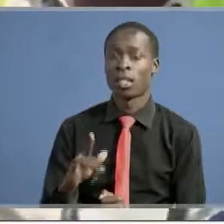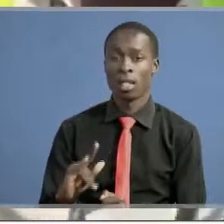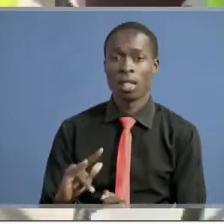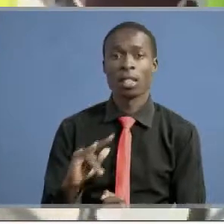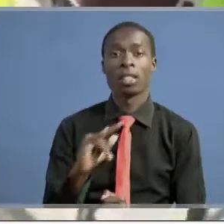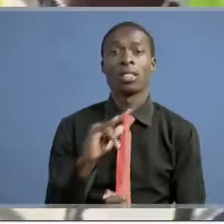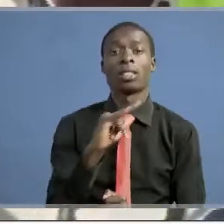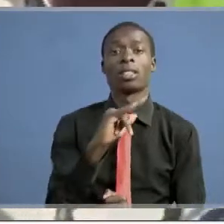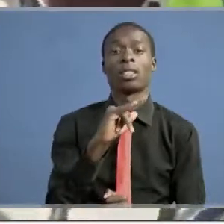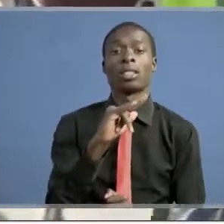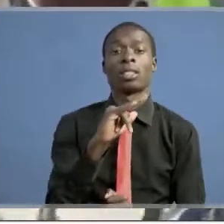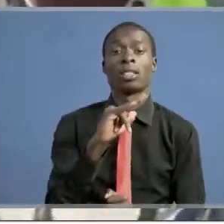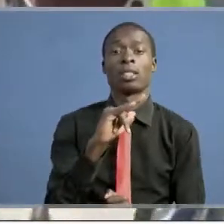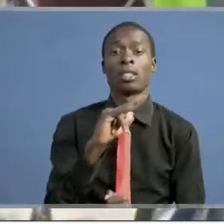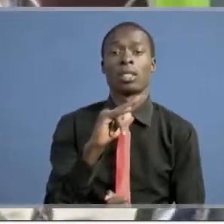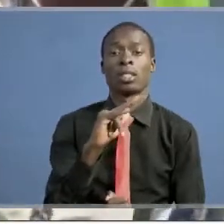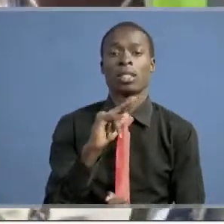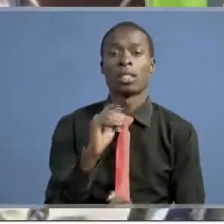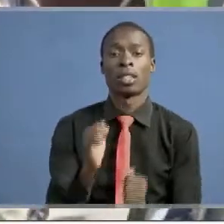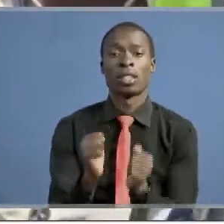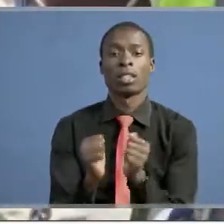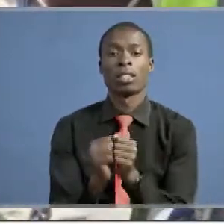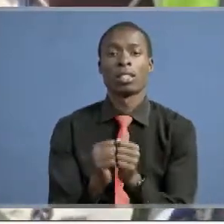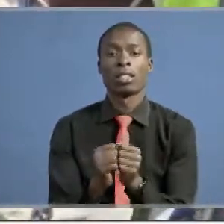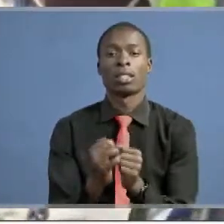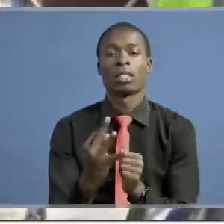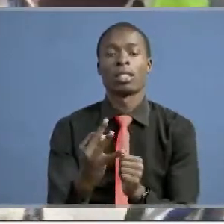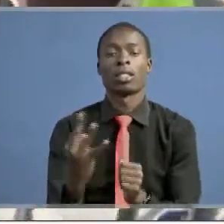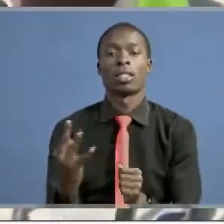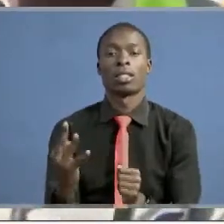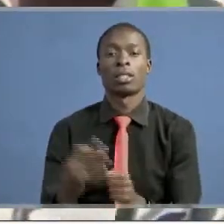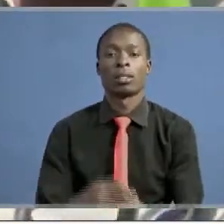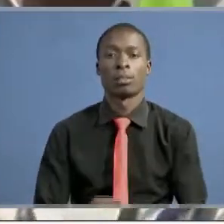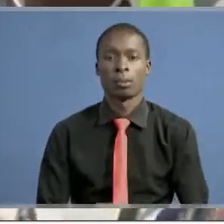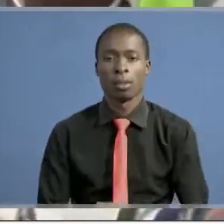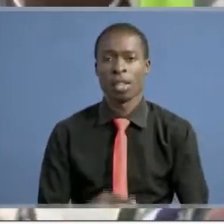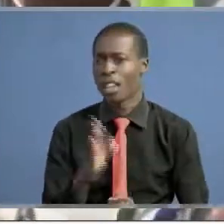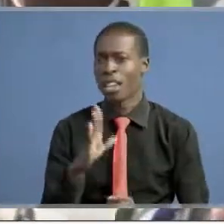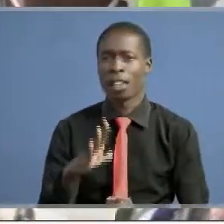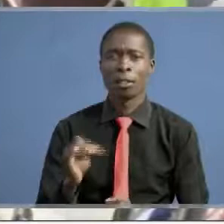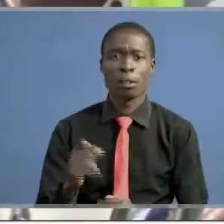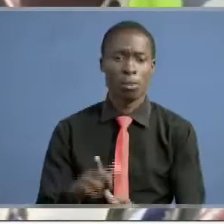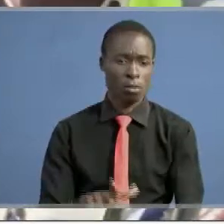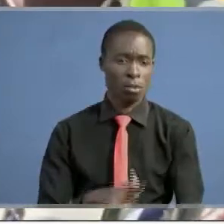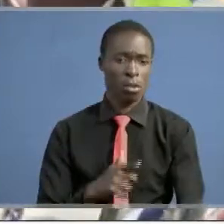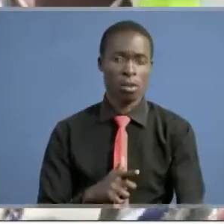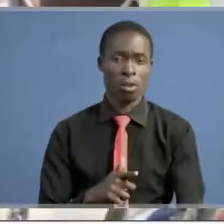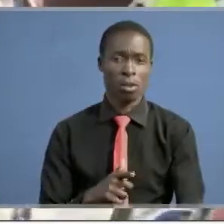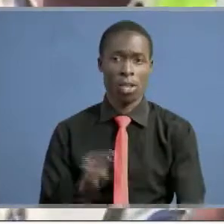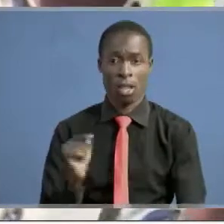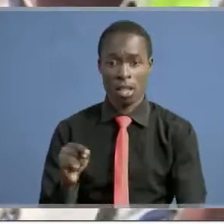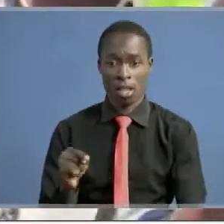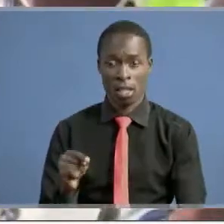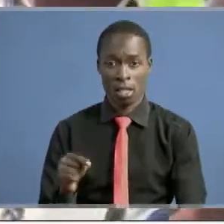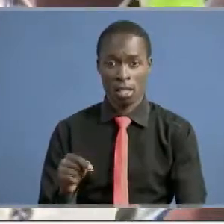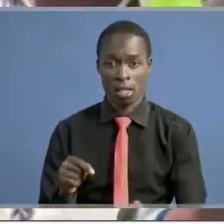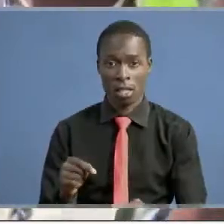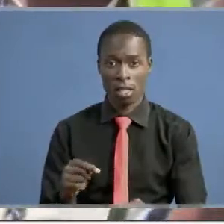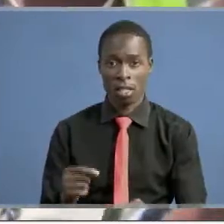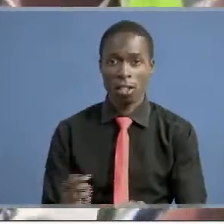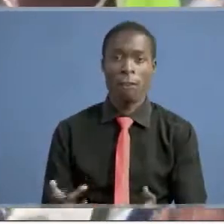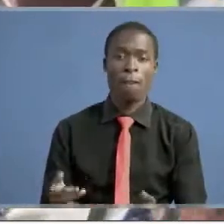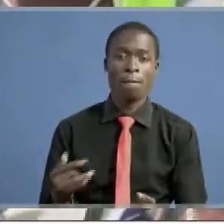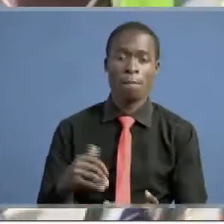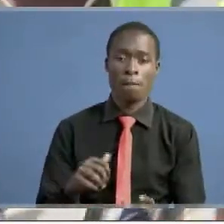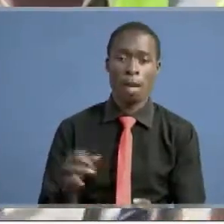time ilikuwa ni saa 4 na dakika 33. Haikuchukua muda sana wakati hii ndege tukasikia